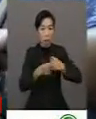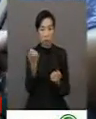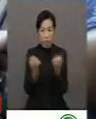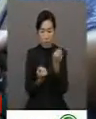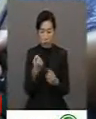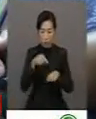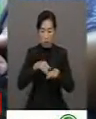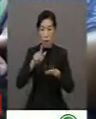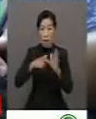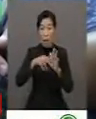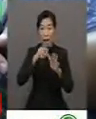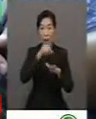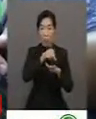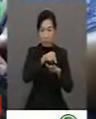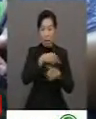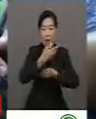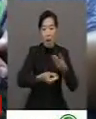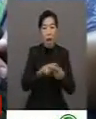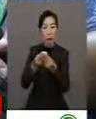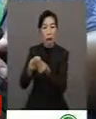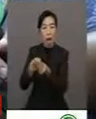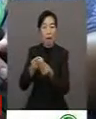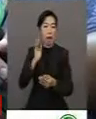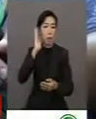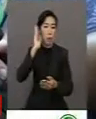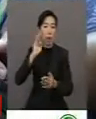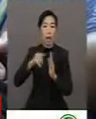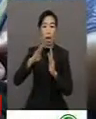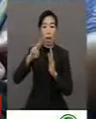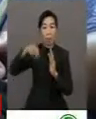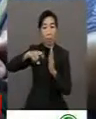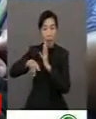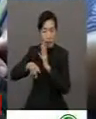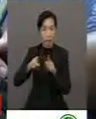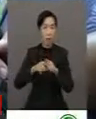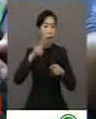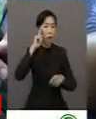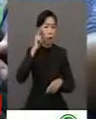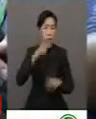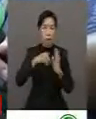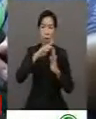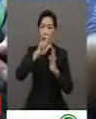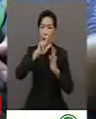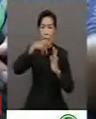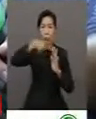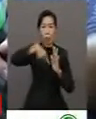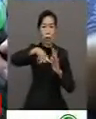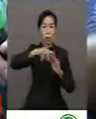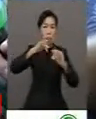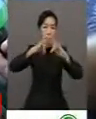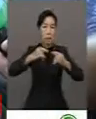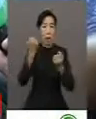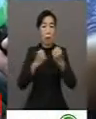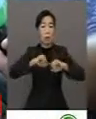กินีให้กับนายเบนซ์เรซซิ่งรวมถึงเจ้าของรถโฟกในจังหวัดลำพูนรวมเป็นพยาน3ปากและหากยังไม่เข้าให้ปากคำใน